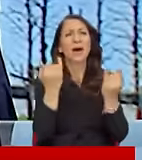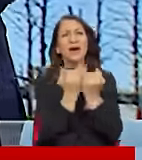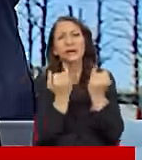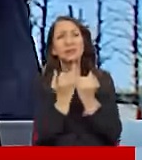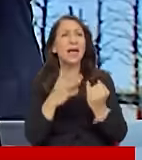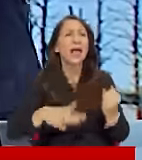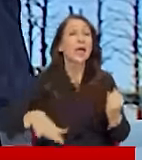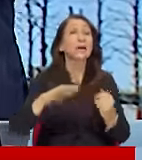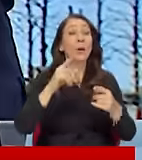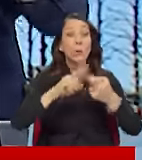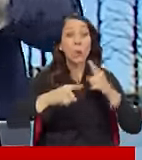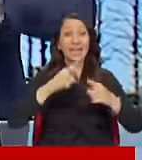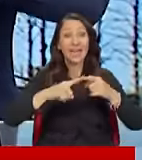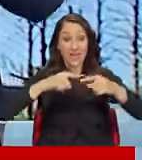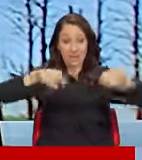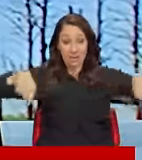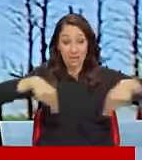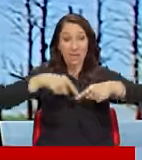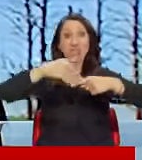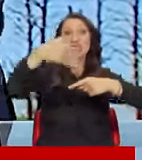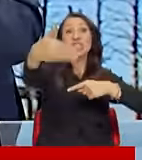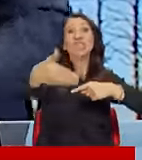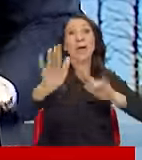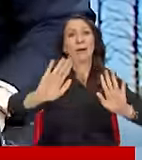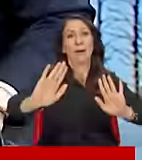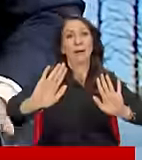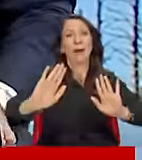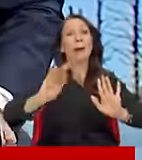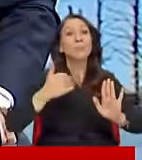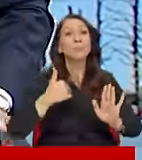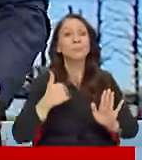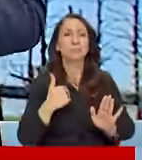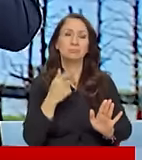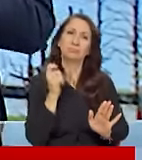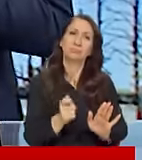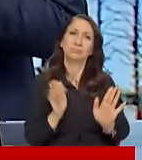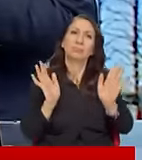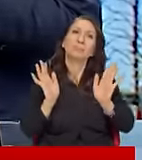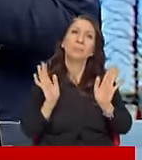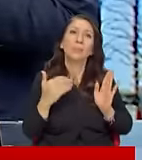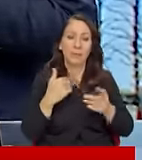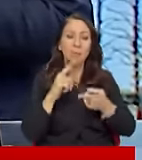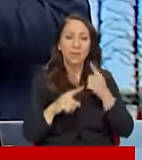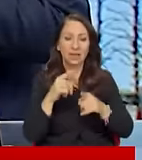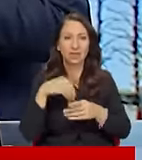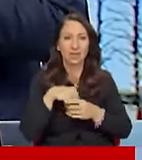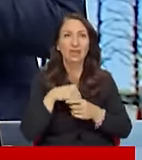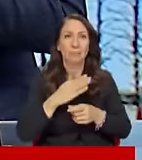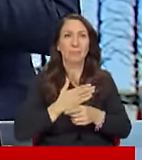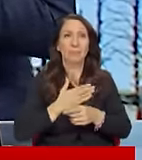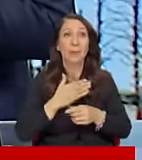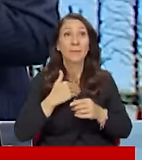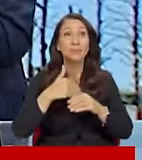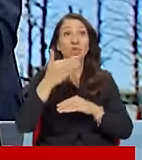kardeşler vesaire. Siyaset çizgisinin dışındadırlar ve bizim prensibimizdir. Ben siyasetin içindeyim,